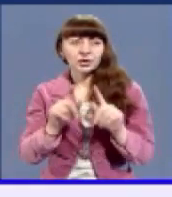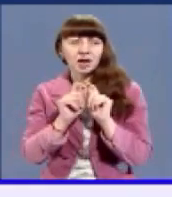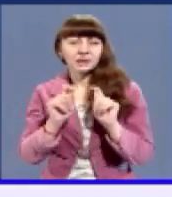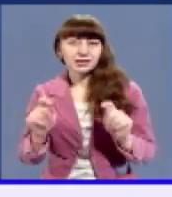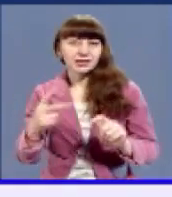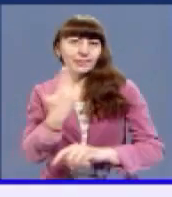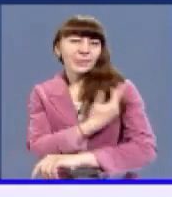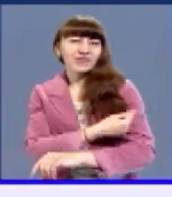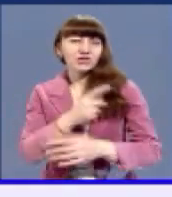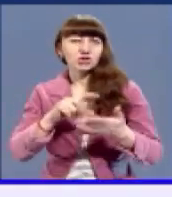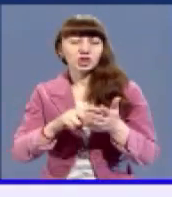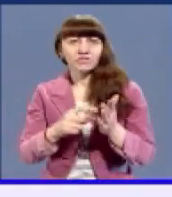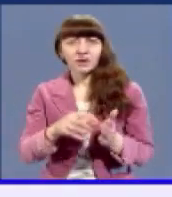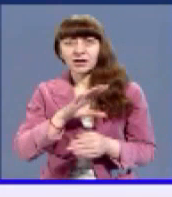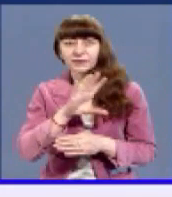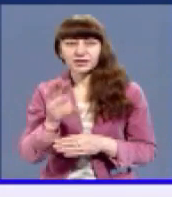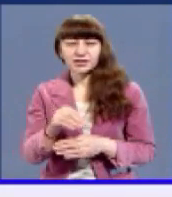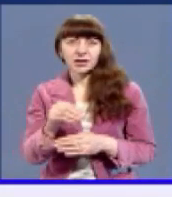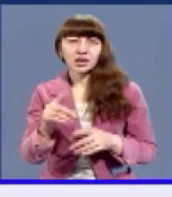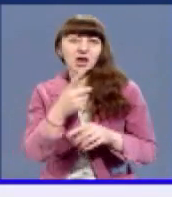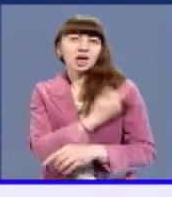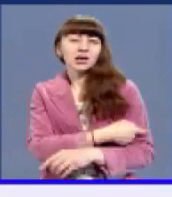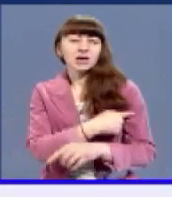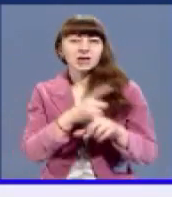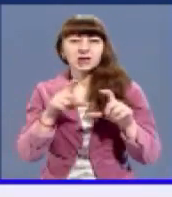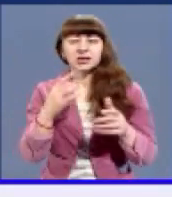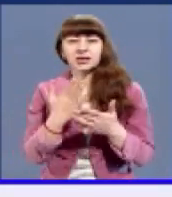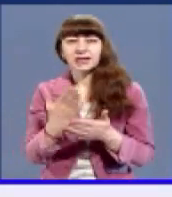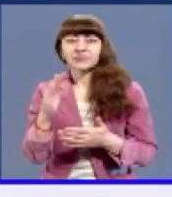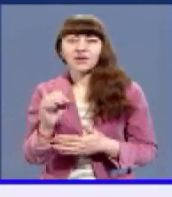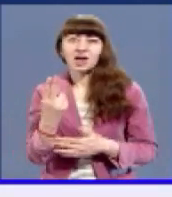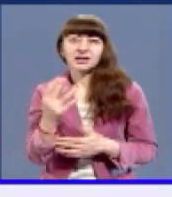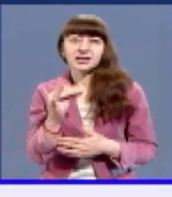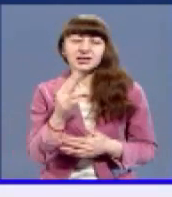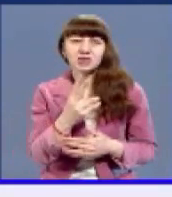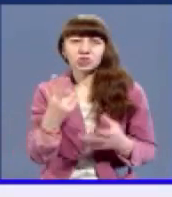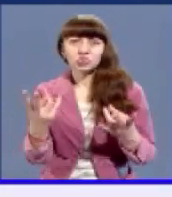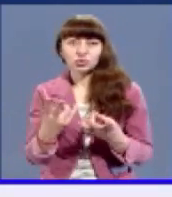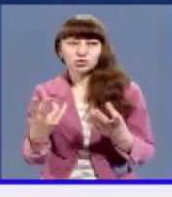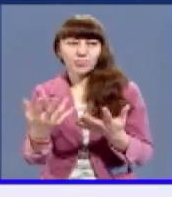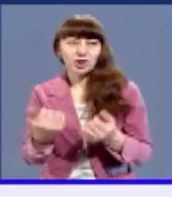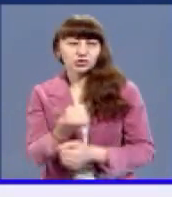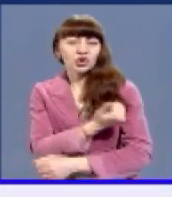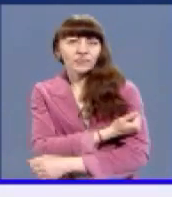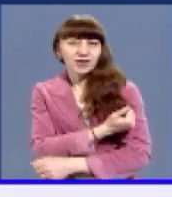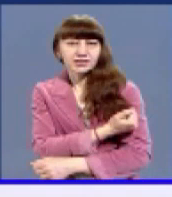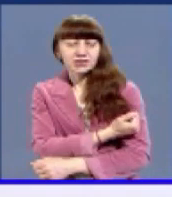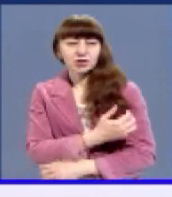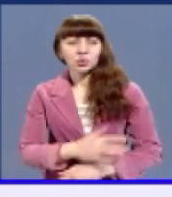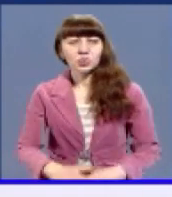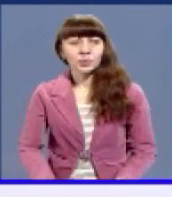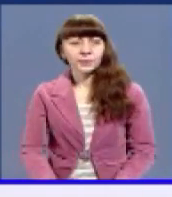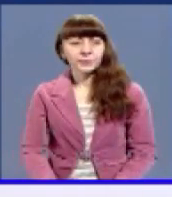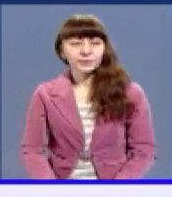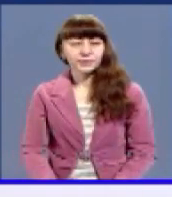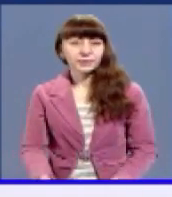прививочные кабинеты. Егу кабинеттер ашылған. Емханалардың бәрінде вакцина бар. Сол емханалардағы инфекционист, терапевт мамандардан кеңес